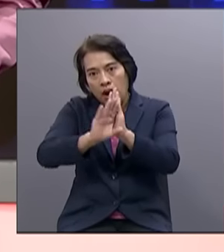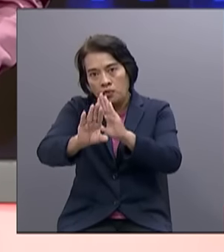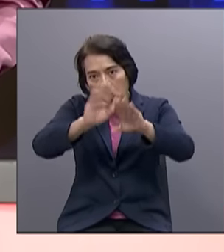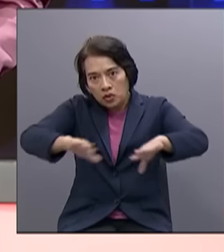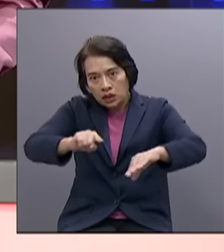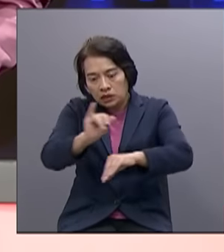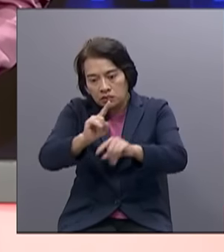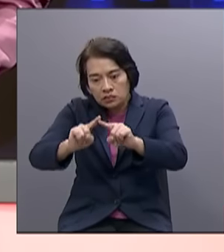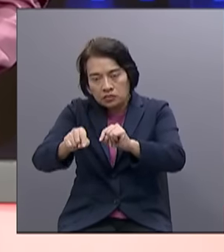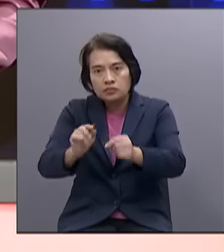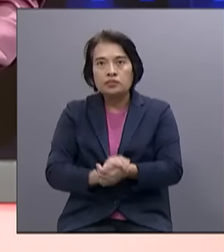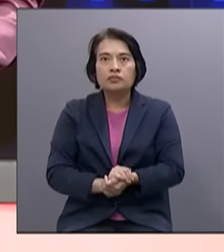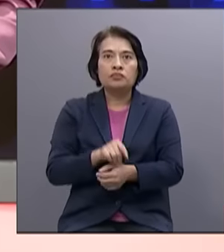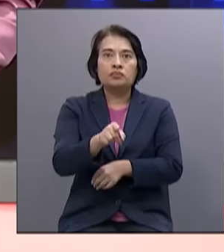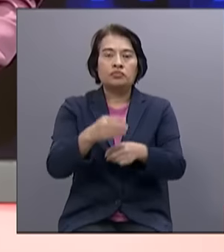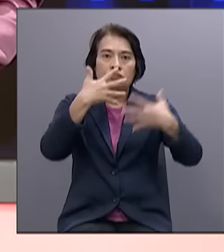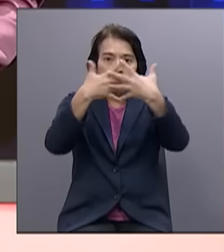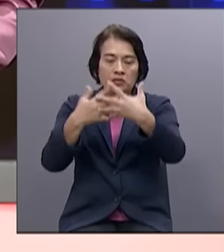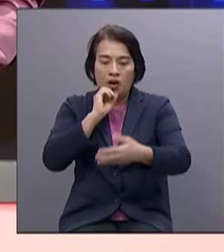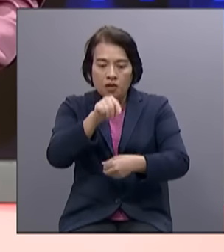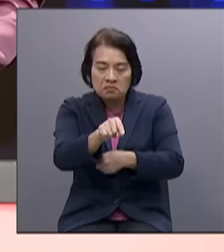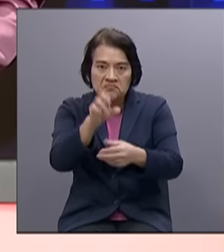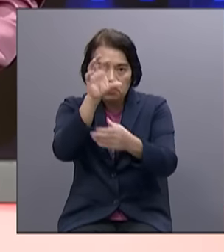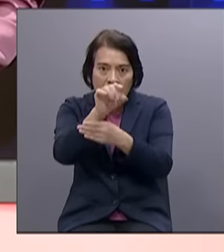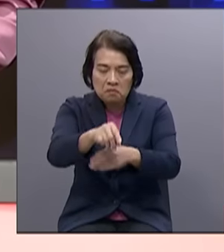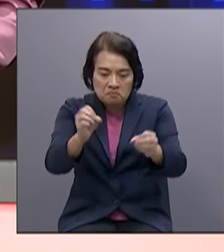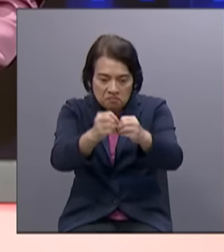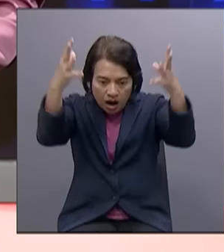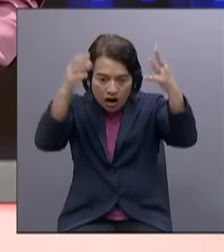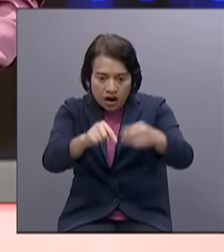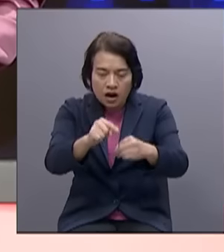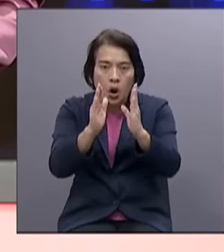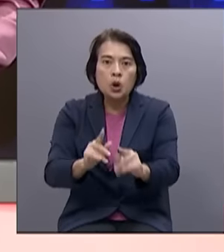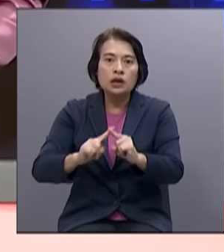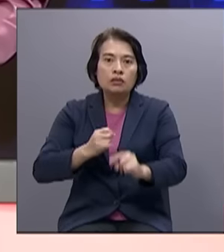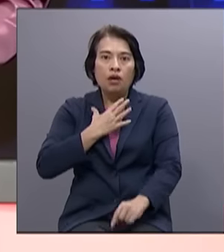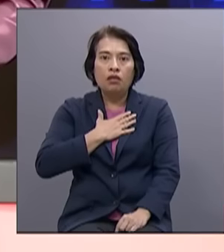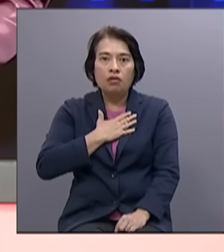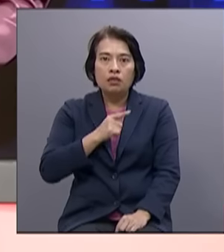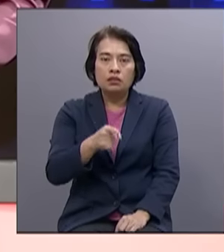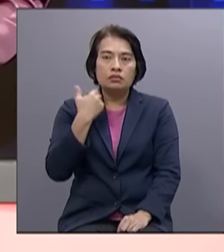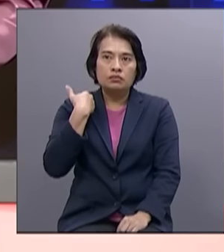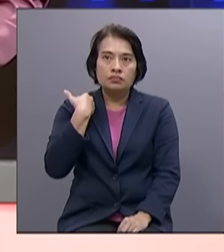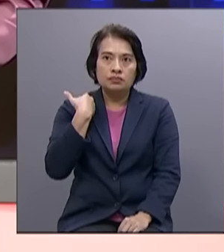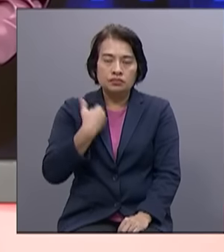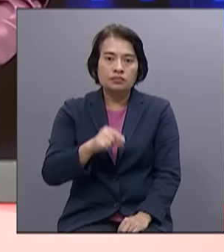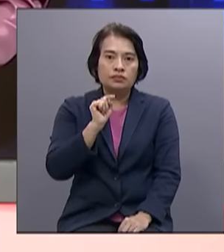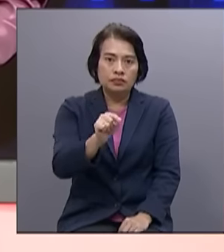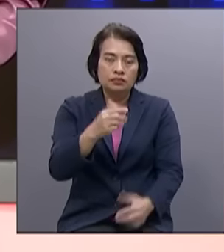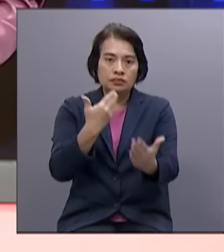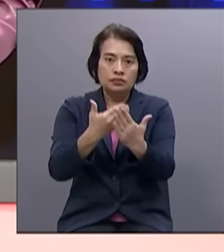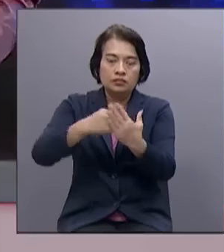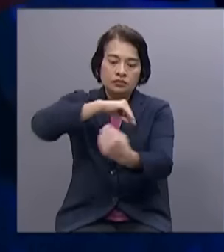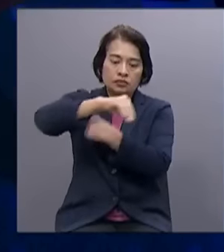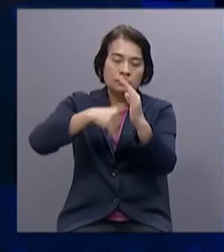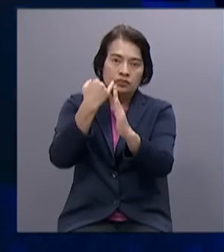มีการใช้บอทเน็ตนี่แหละค่ะขู่วางระเบิดสร้างความตื่นตระหนกให้กับผู้คนและแน่นอนว่าใช้ในการฟอกเงินด้วย